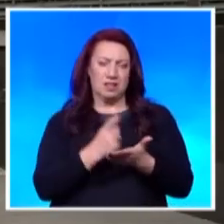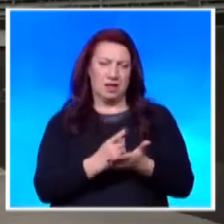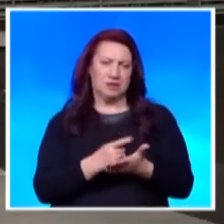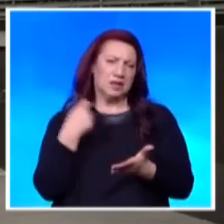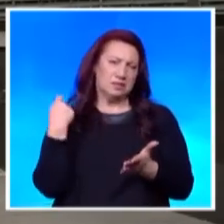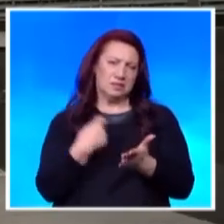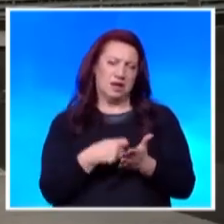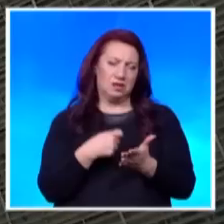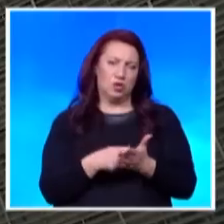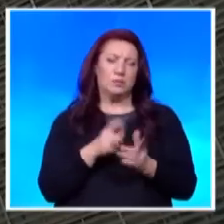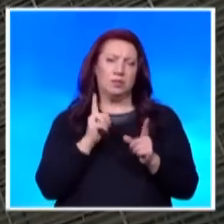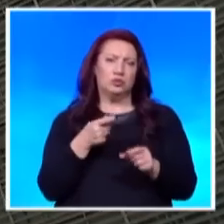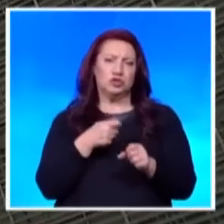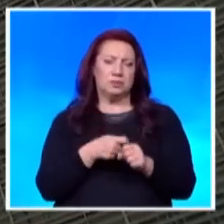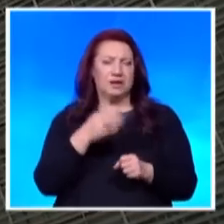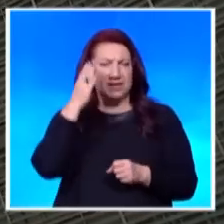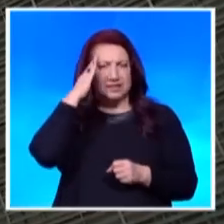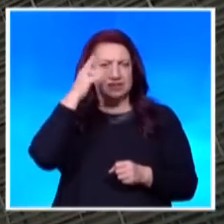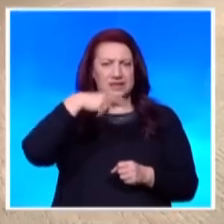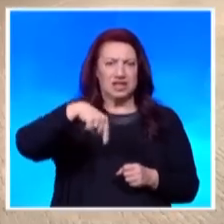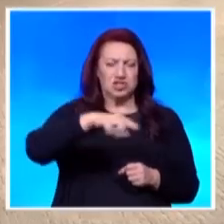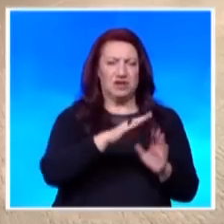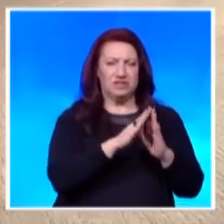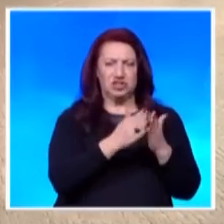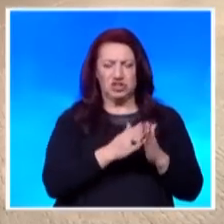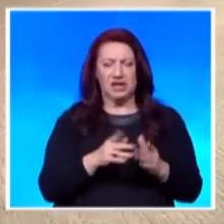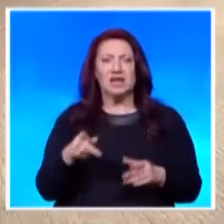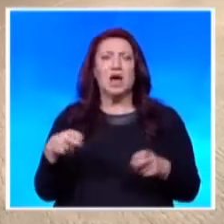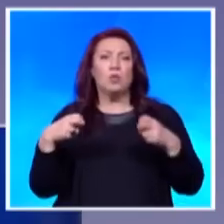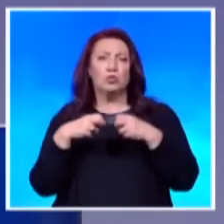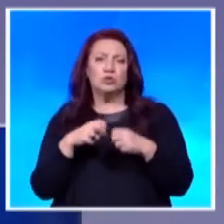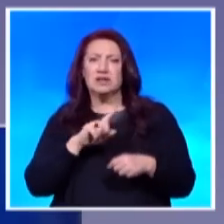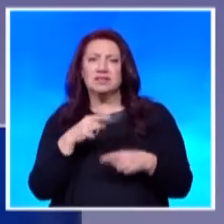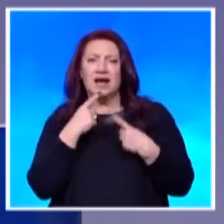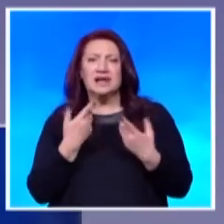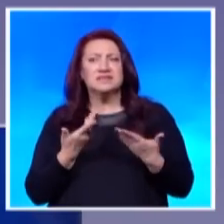на държавите членки и Брюксел за момента не уточнява какви точно могат да бъдат те.